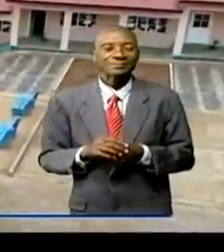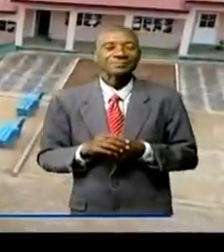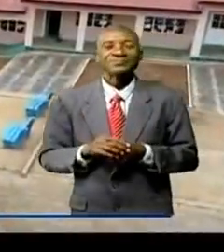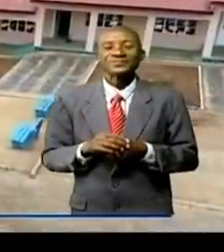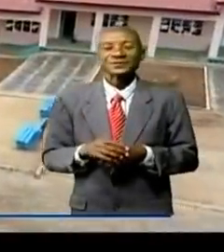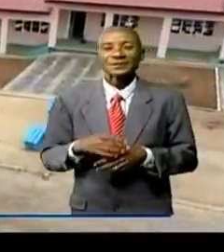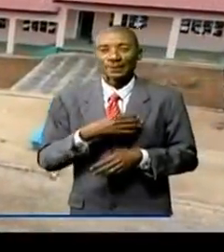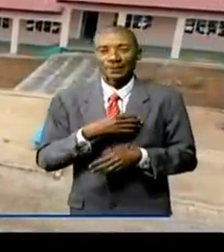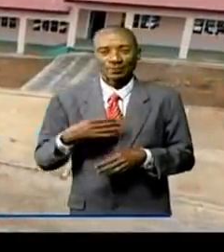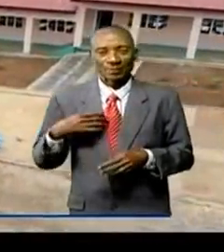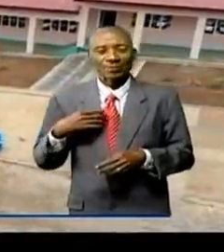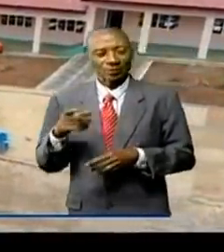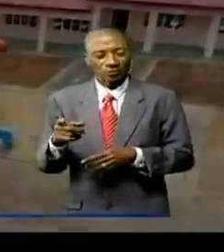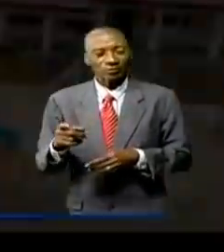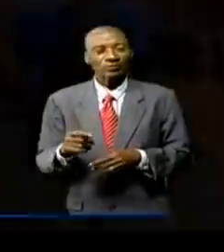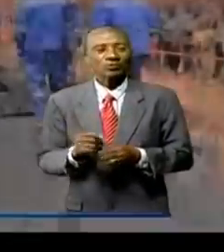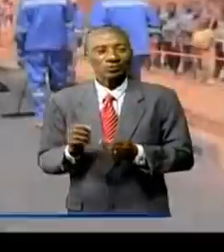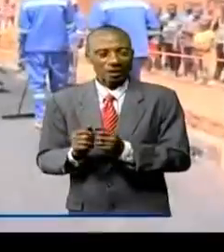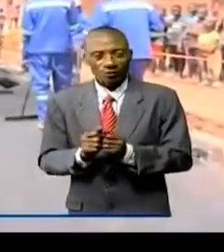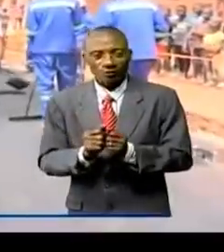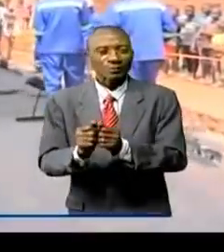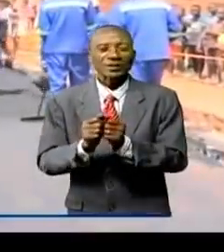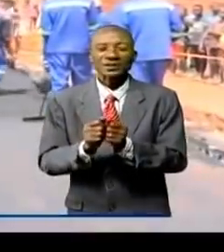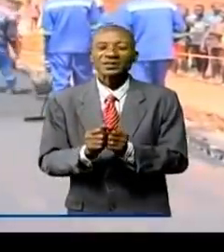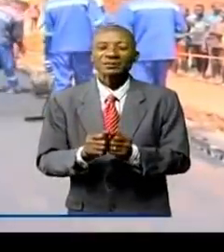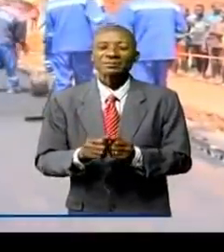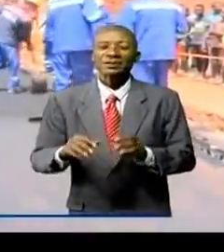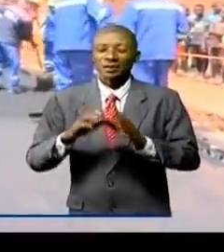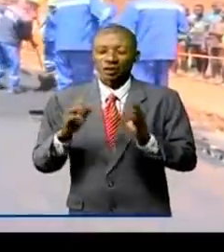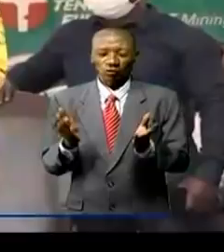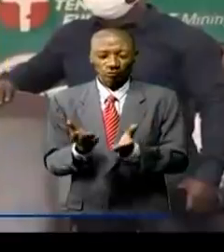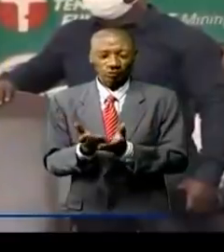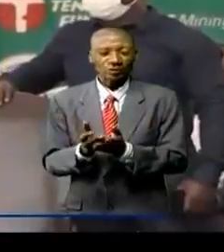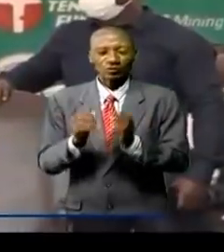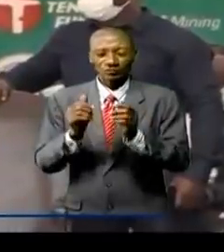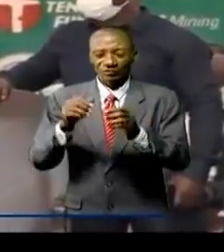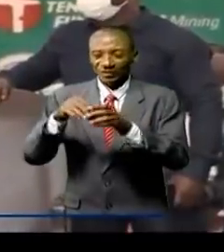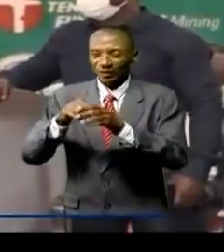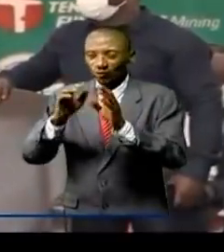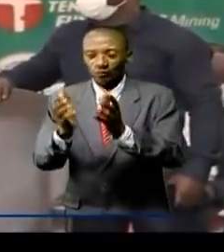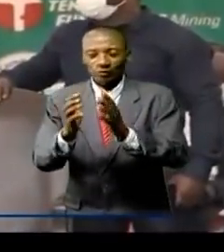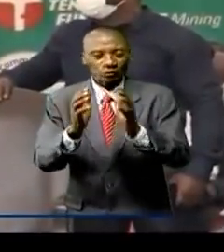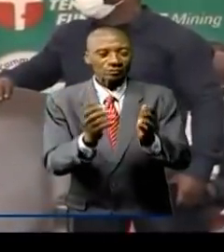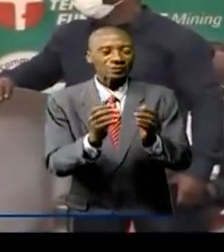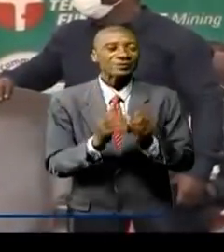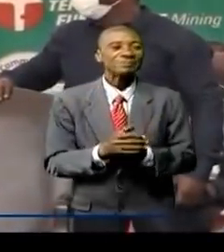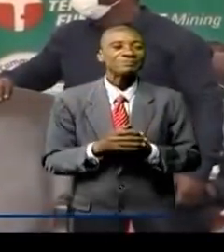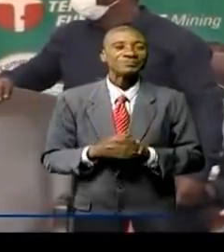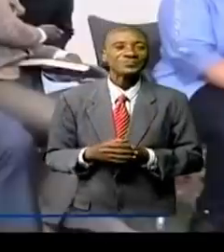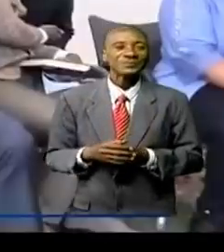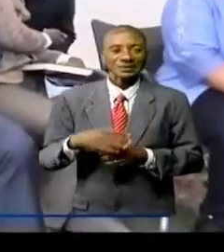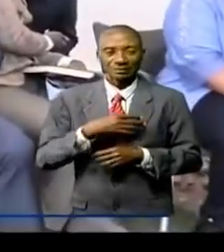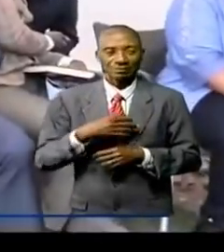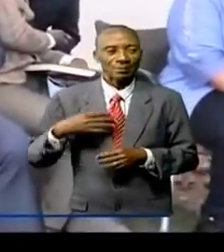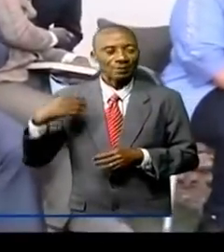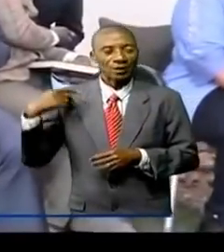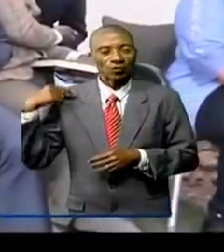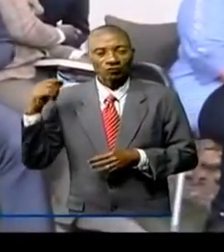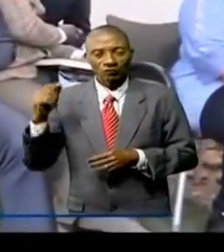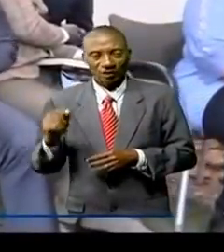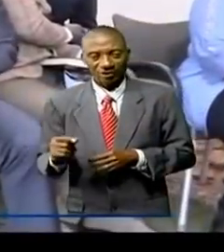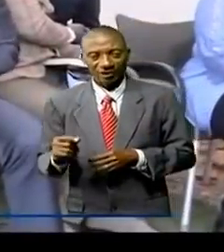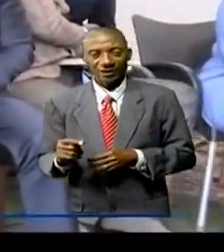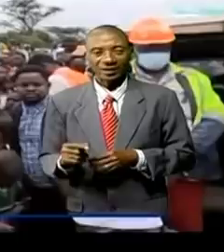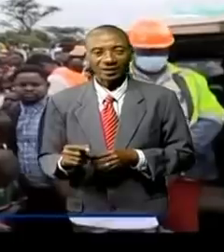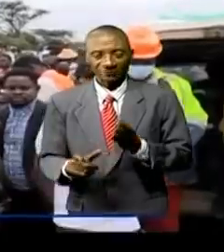le développement durable des communautés vivant dans la concession TIFM. En présence de son Excellence, Madame Fifi Masuka, gouverneur AI